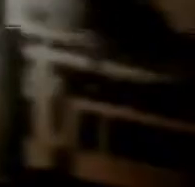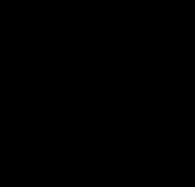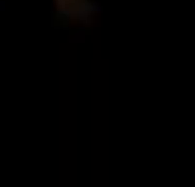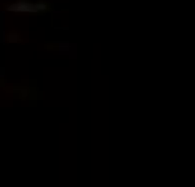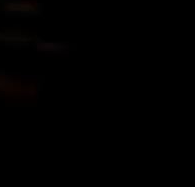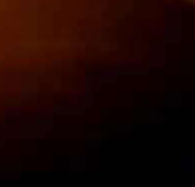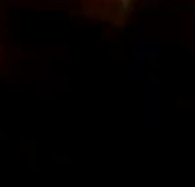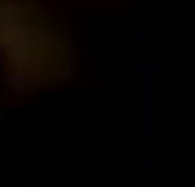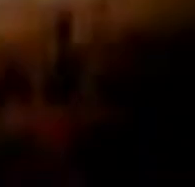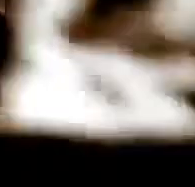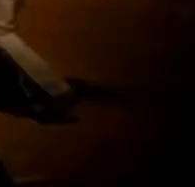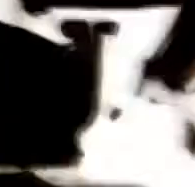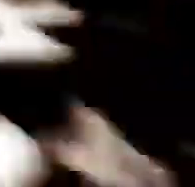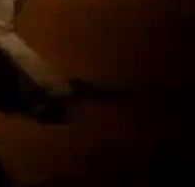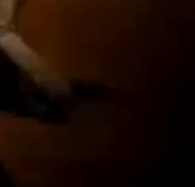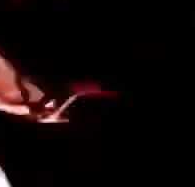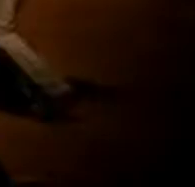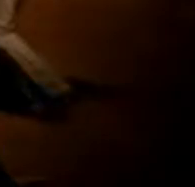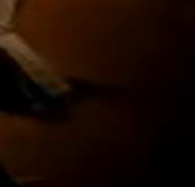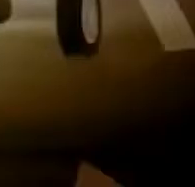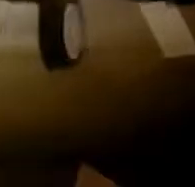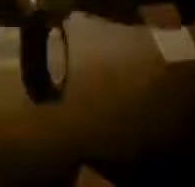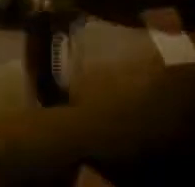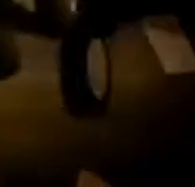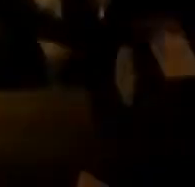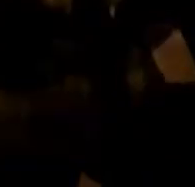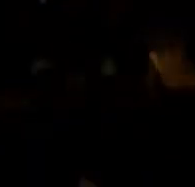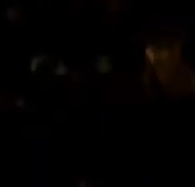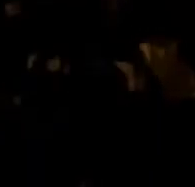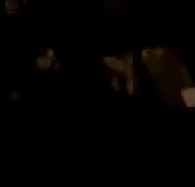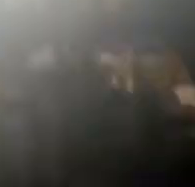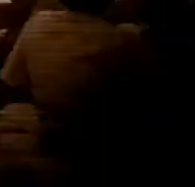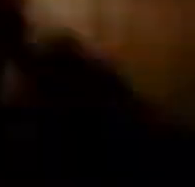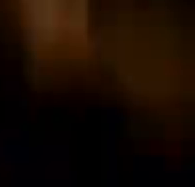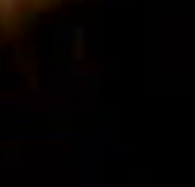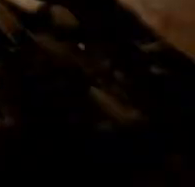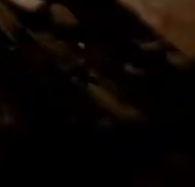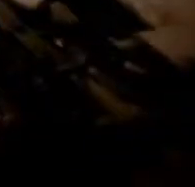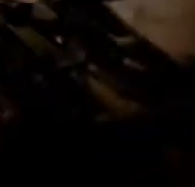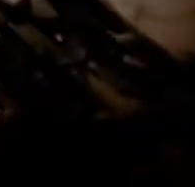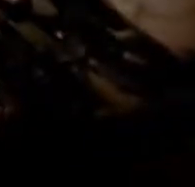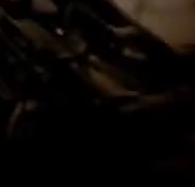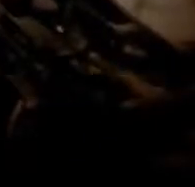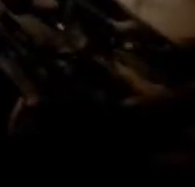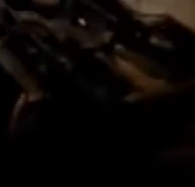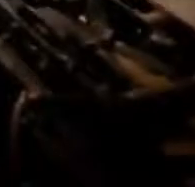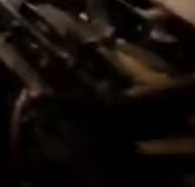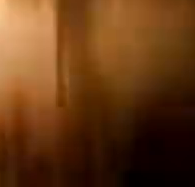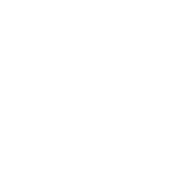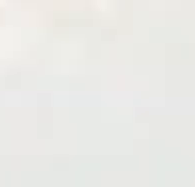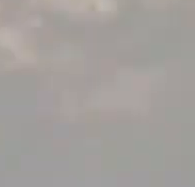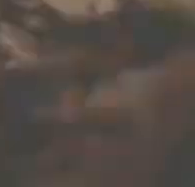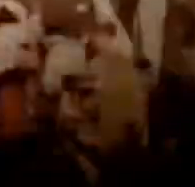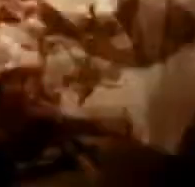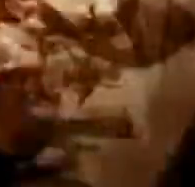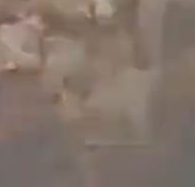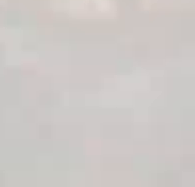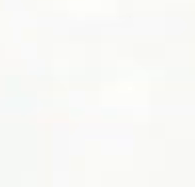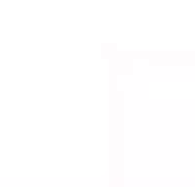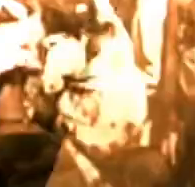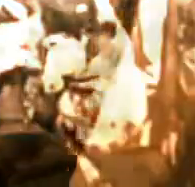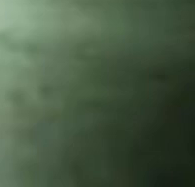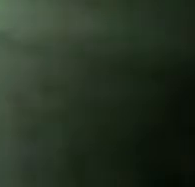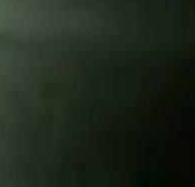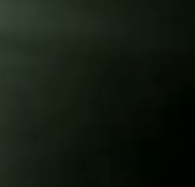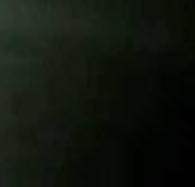ajali, vifo, njaa, vita, vimeutikisa ulimwengu huu. Swali kubwa ni